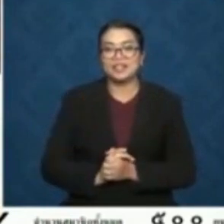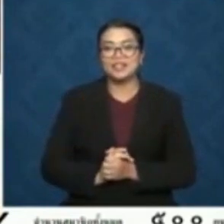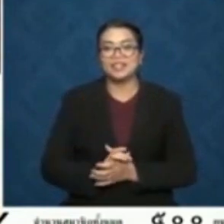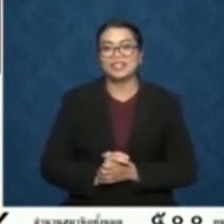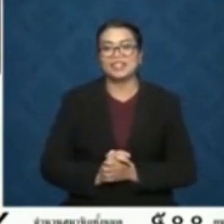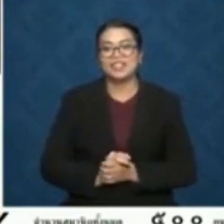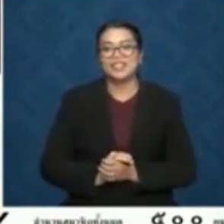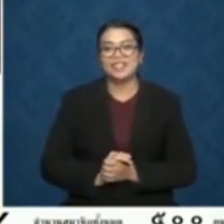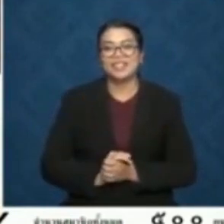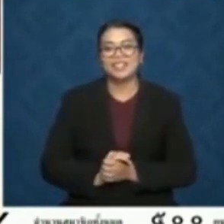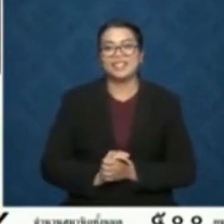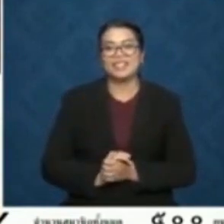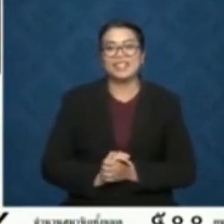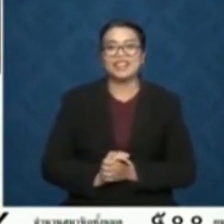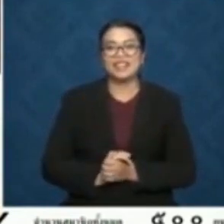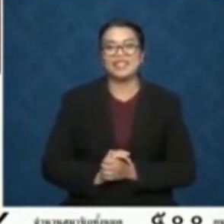ท่านประธานครับ